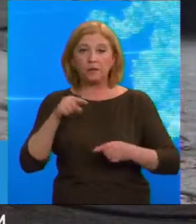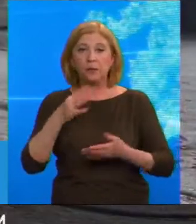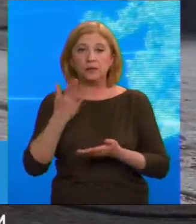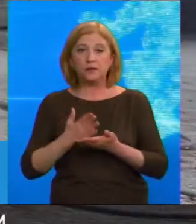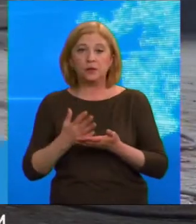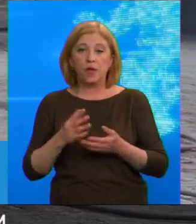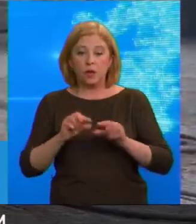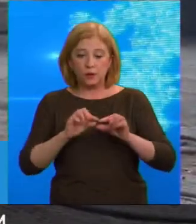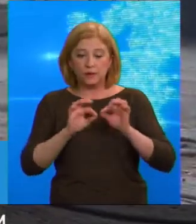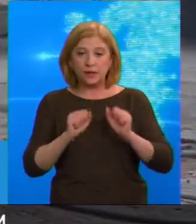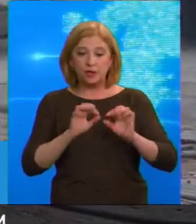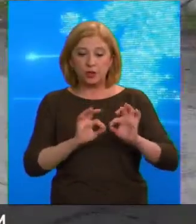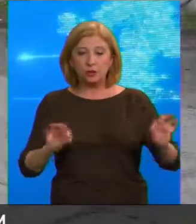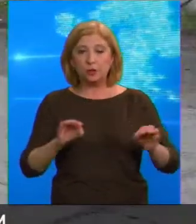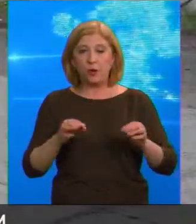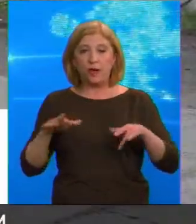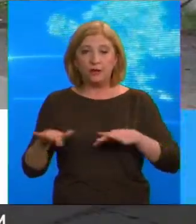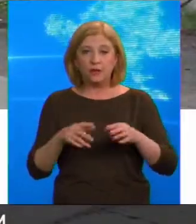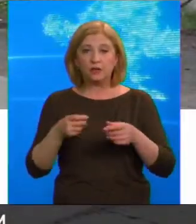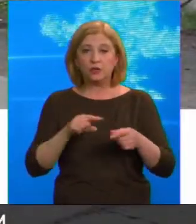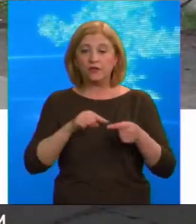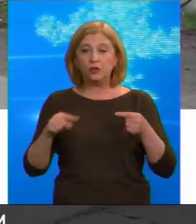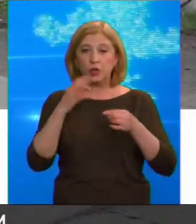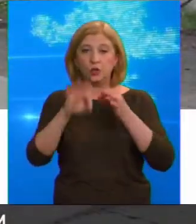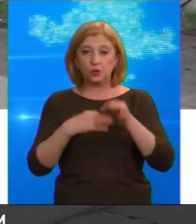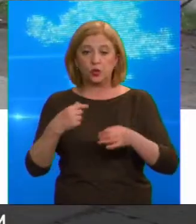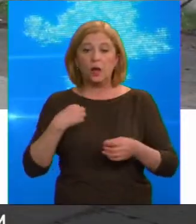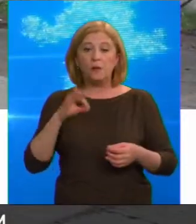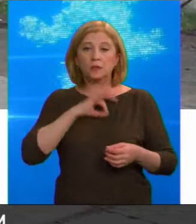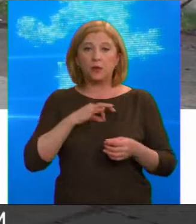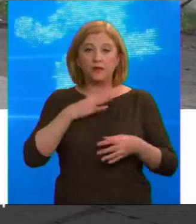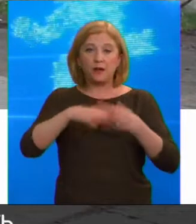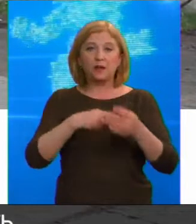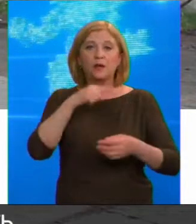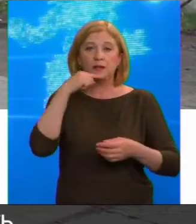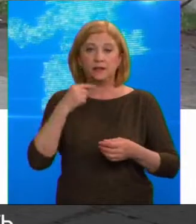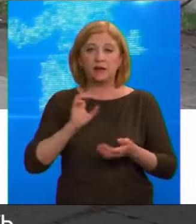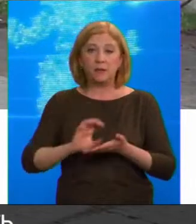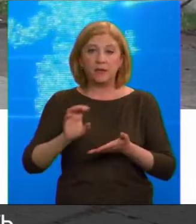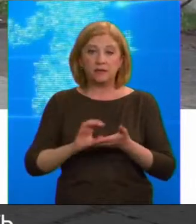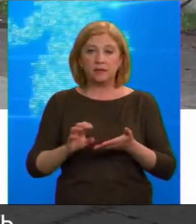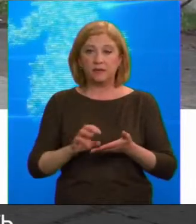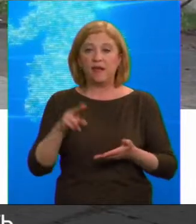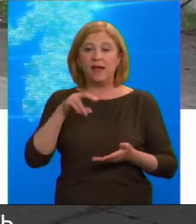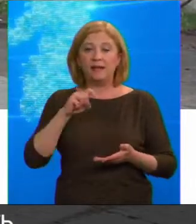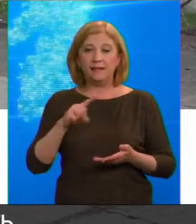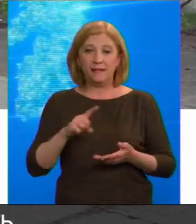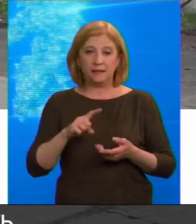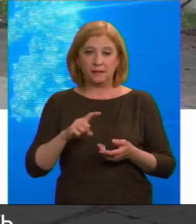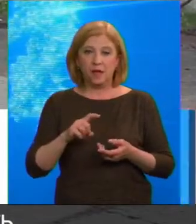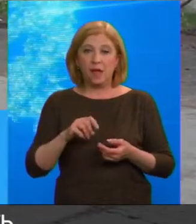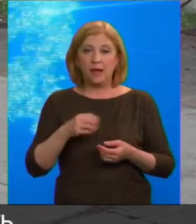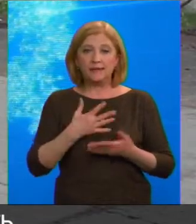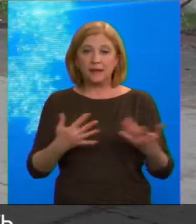защитный слой и действует в течение суток. Мы используем концентрат российского производителя ДЭС-средств,